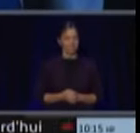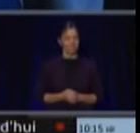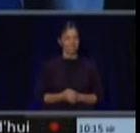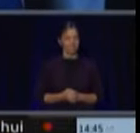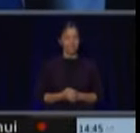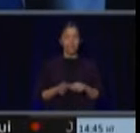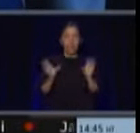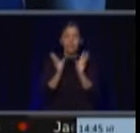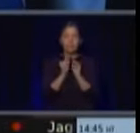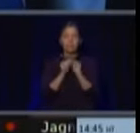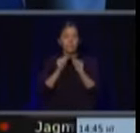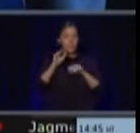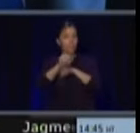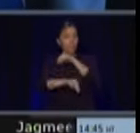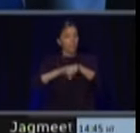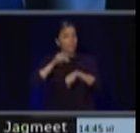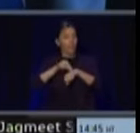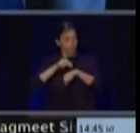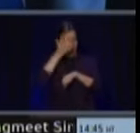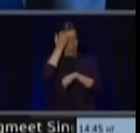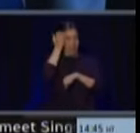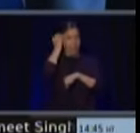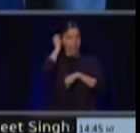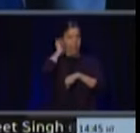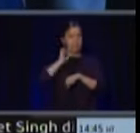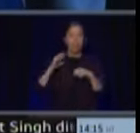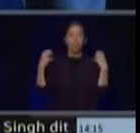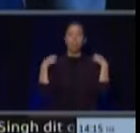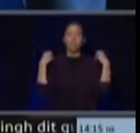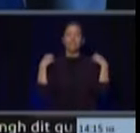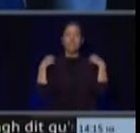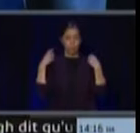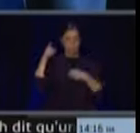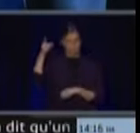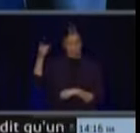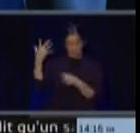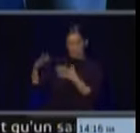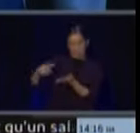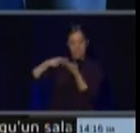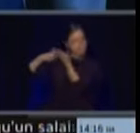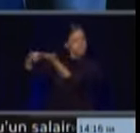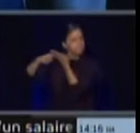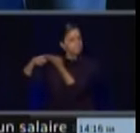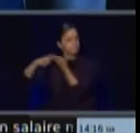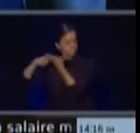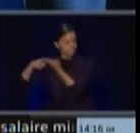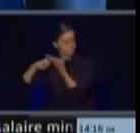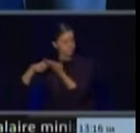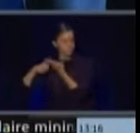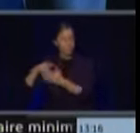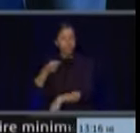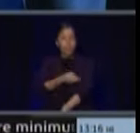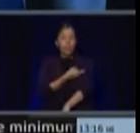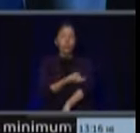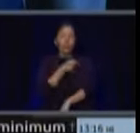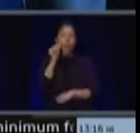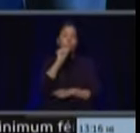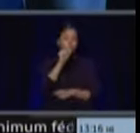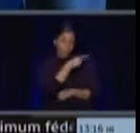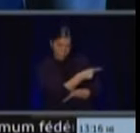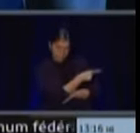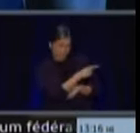l'Assemblée nationale, puis particulièrement les groupes en commission parlementaire. Le Dr Arruda et son équipe ont fait